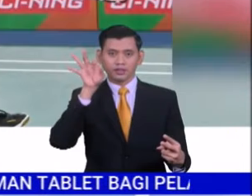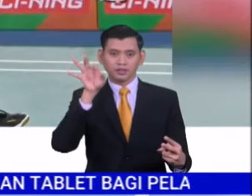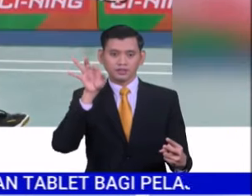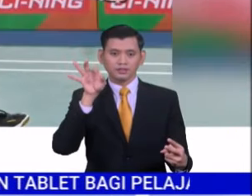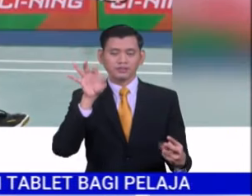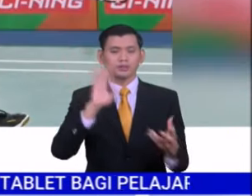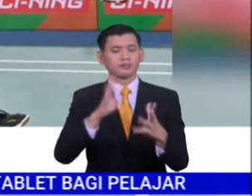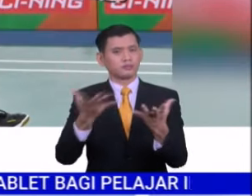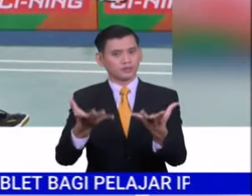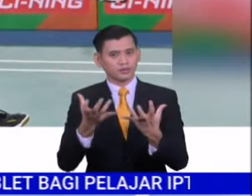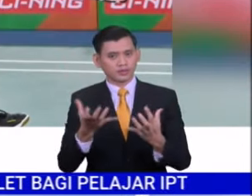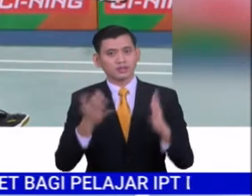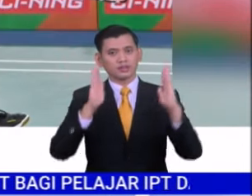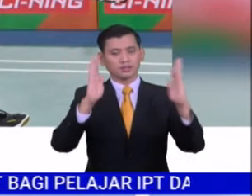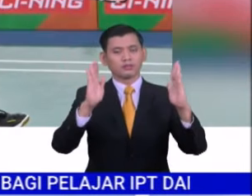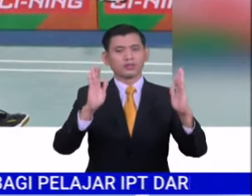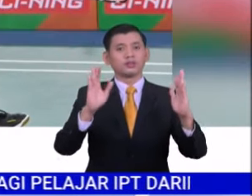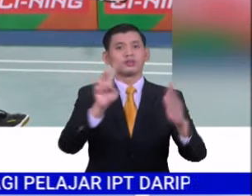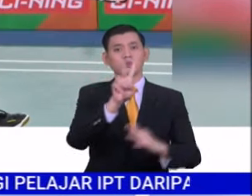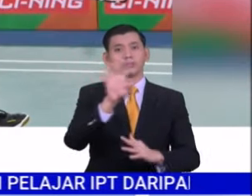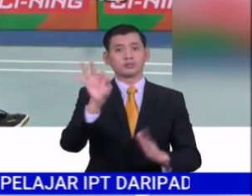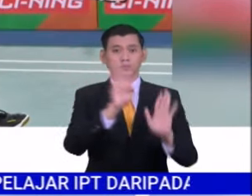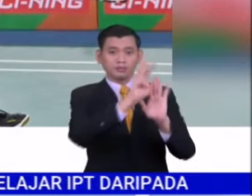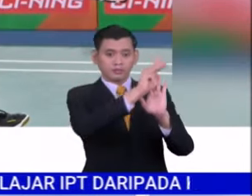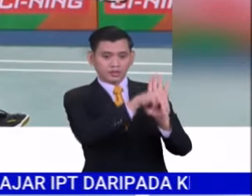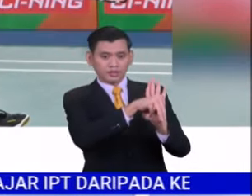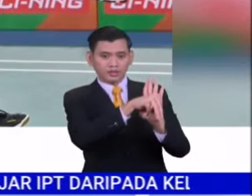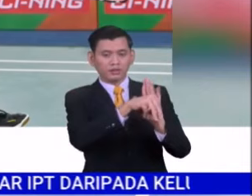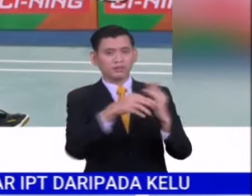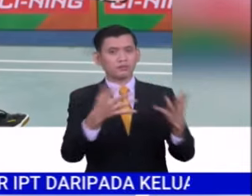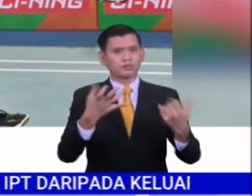itu cuma memerlukan tempoh 29 minit